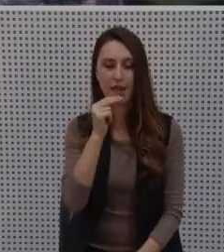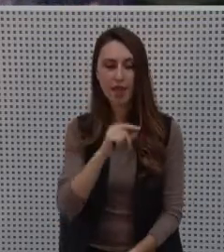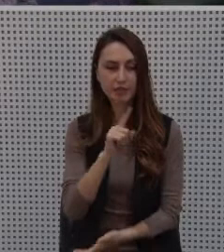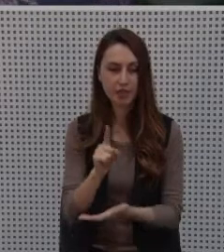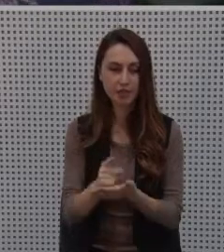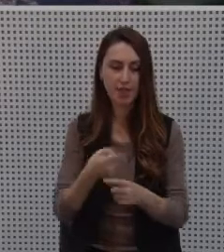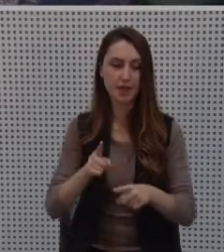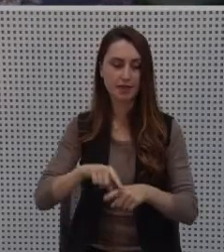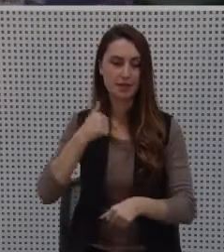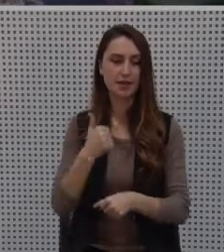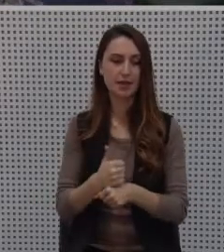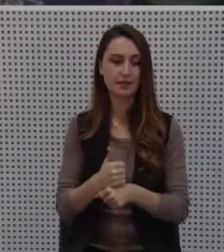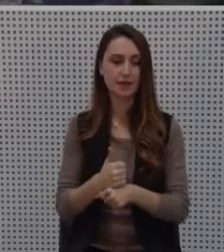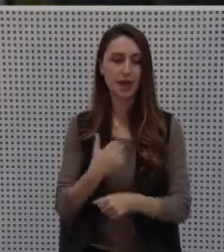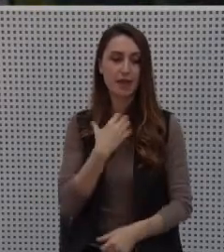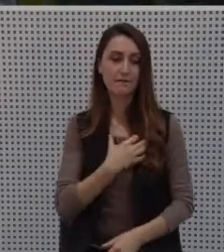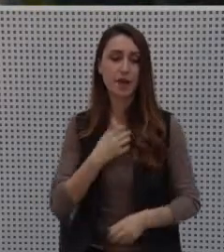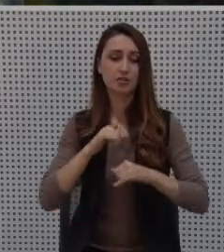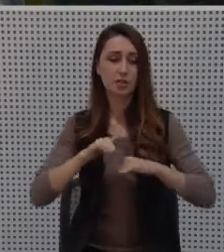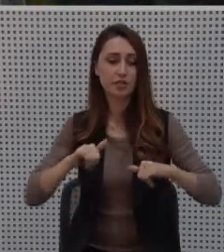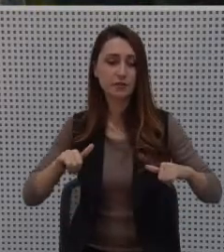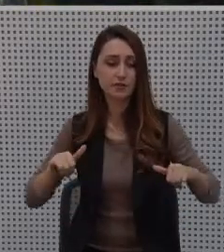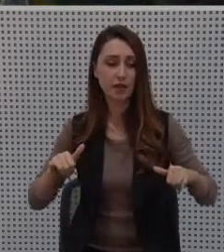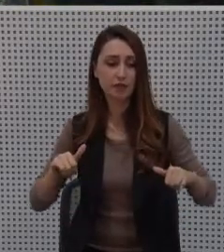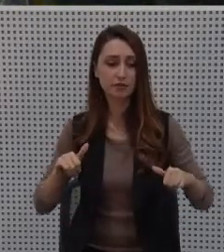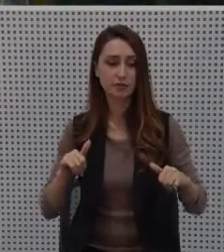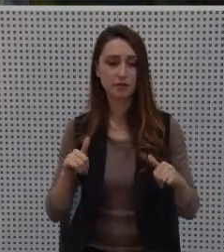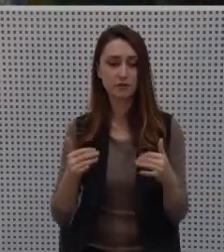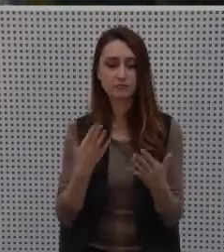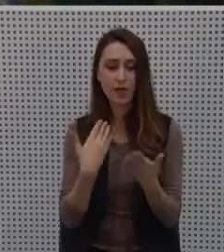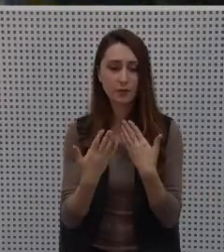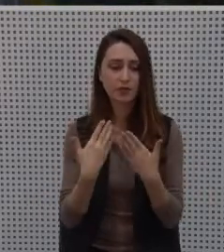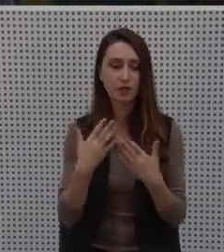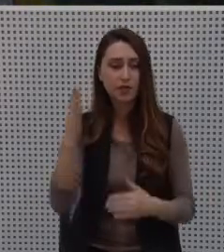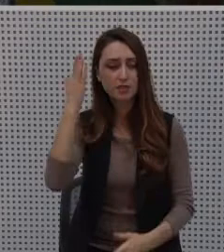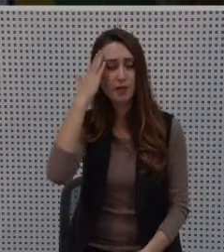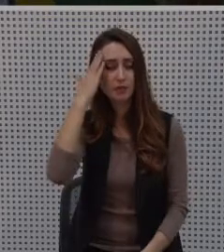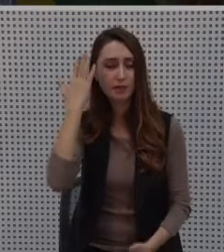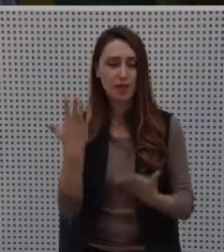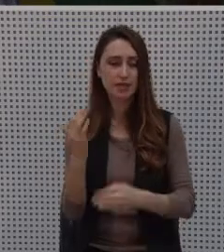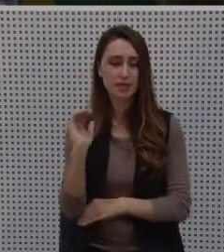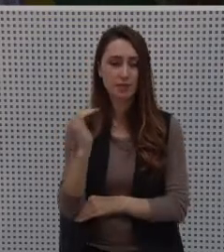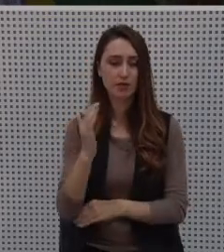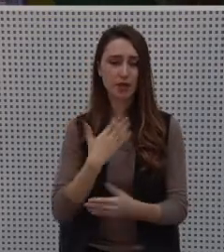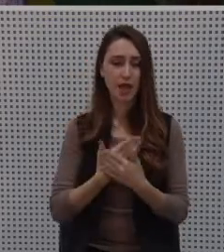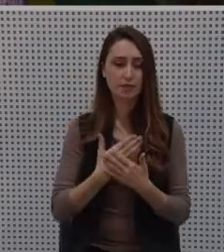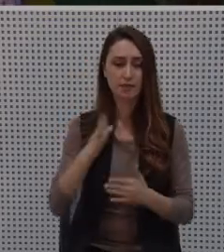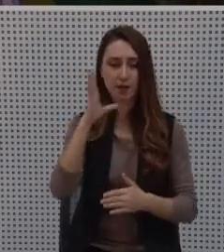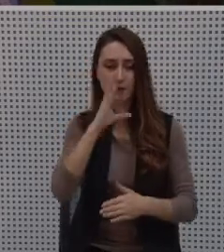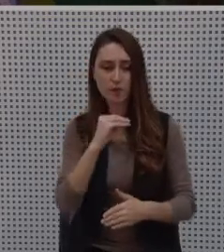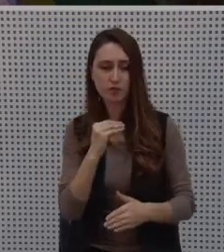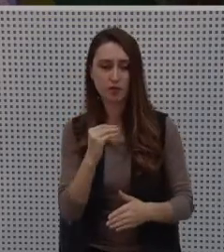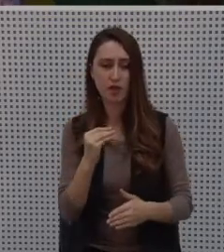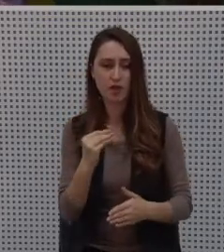речь, конечно же, это самое главное. Важно развивать все-таки коммуникативные способности. Если ребенок активно